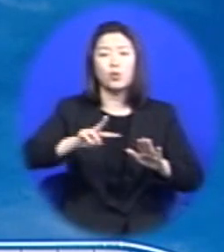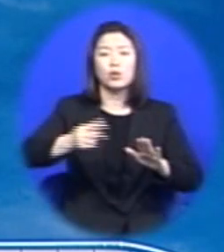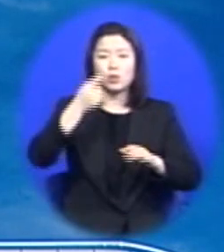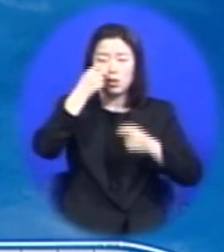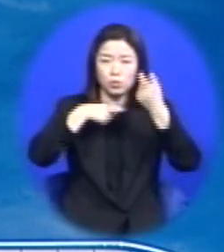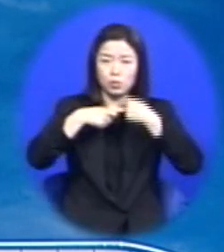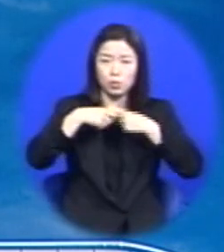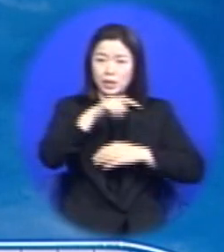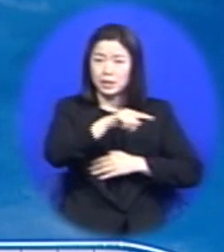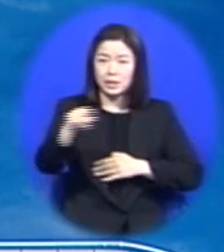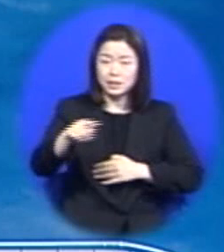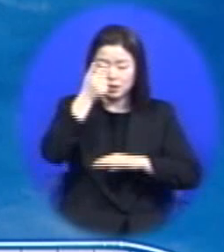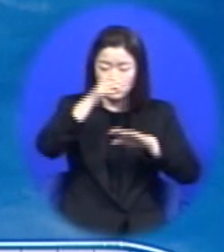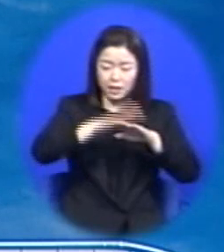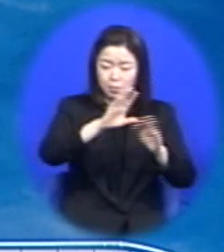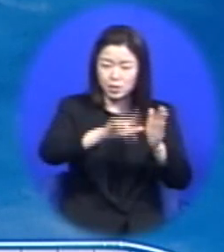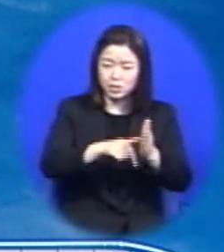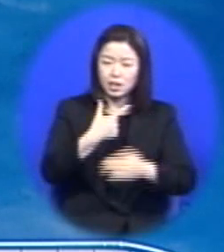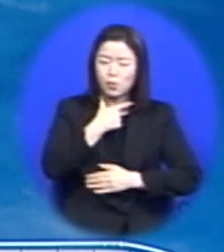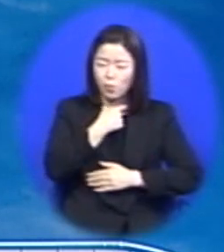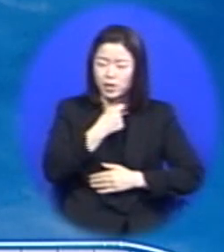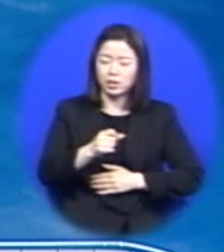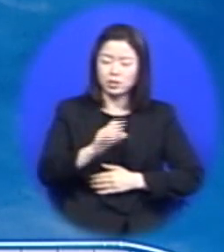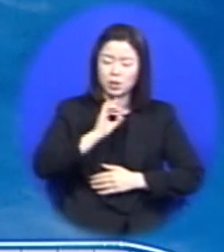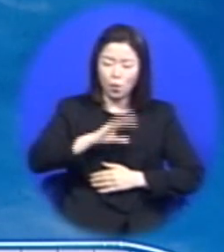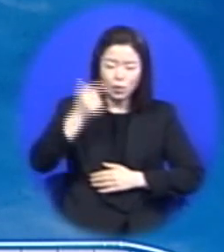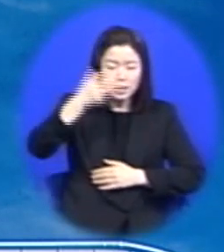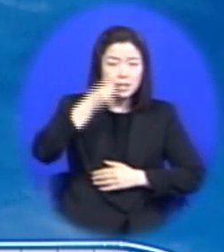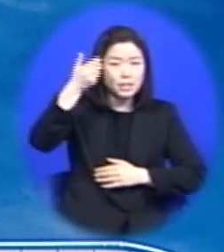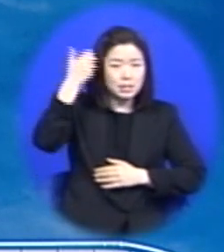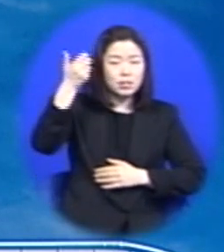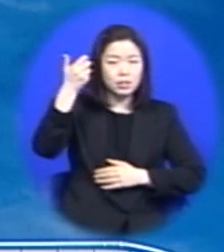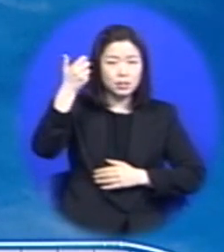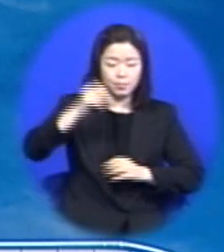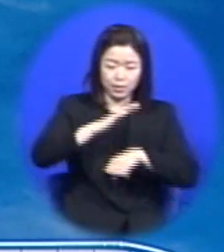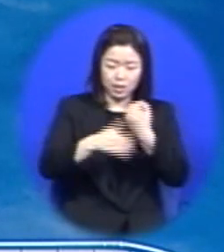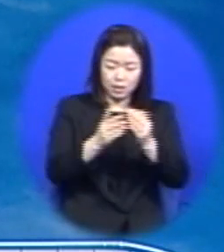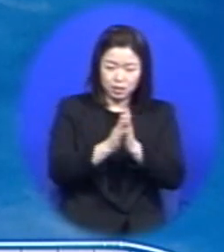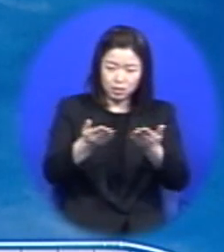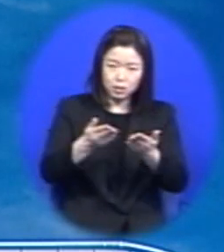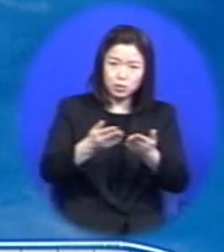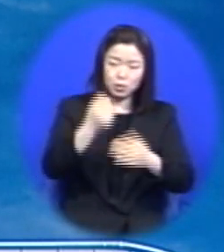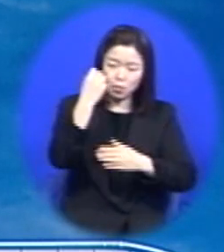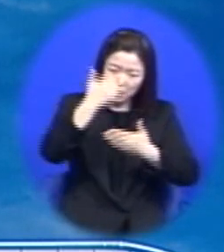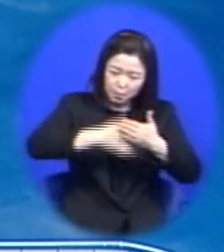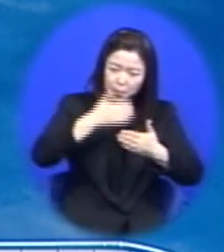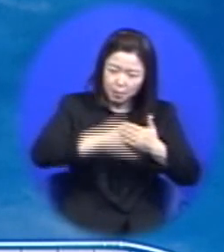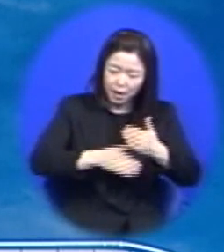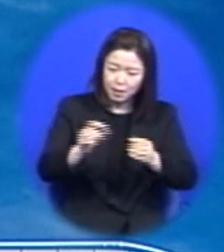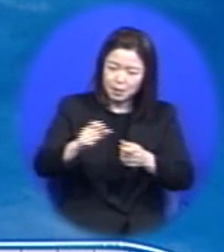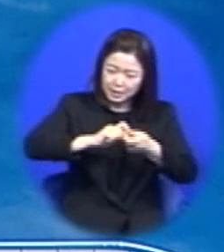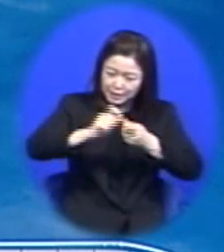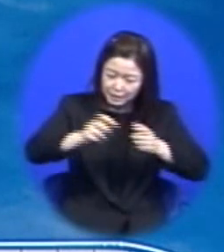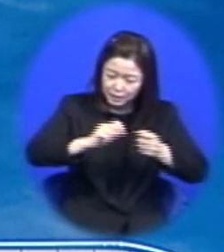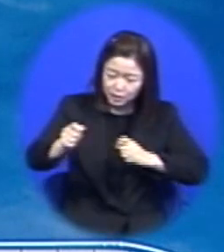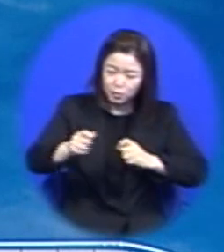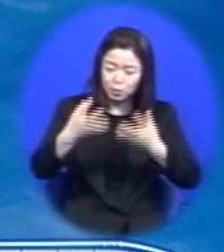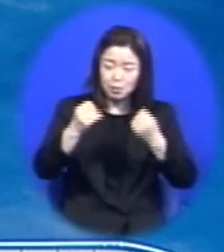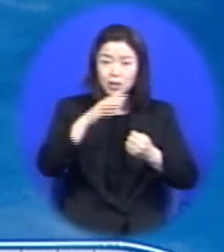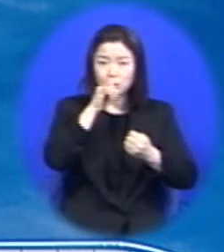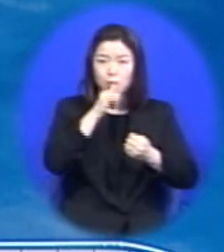예배 시간에 구하는 것은 오직 성령님뿐이에요. 성경책도 너덜너덜하고 표지는 찢어지고 없는 것들을